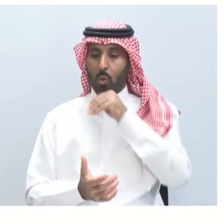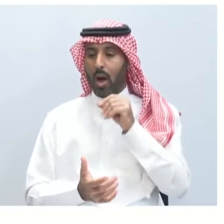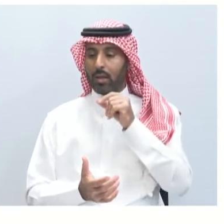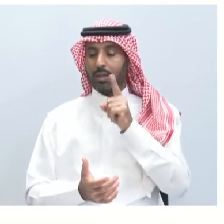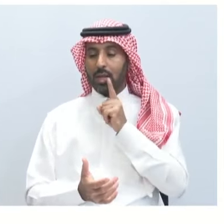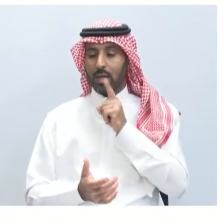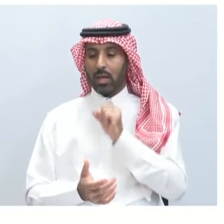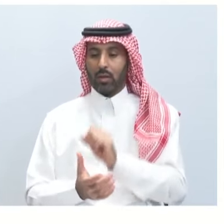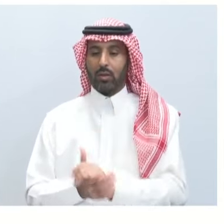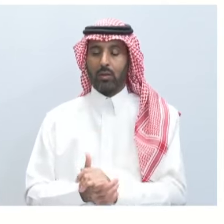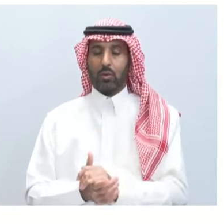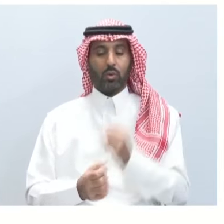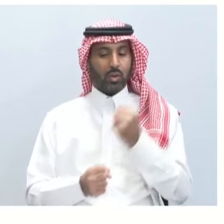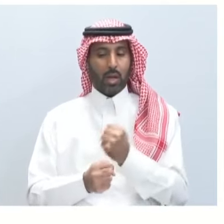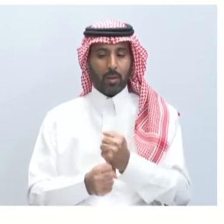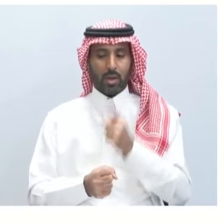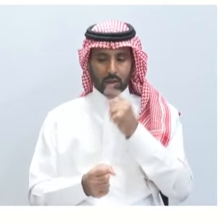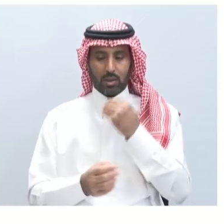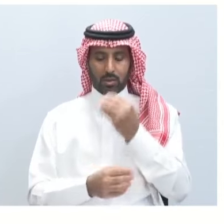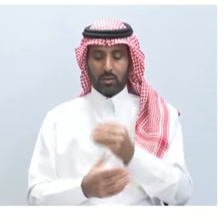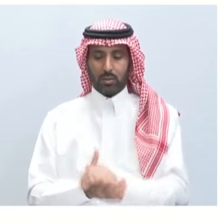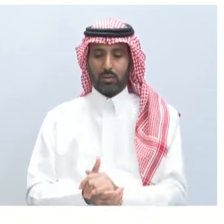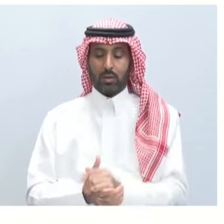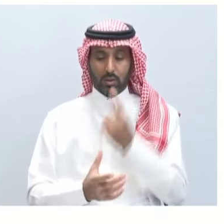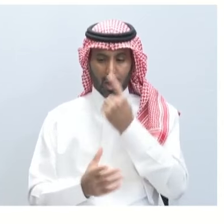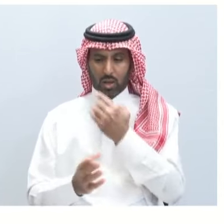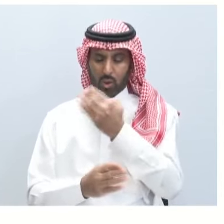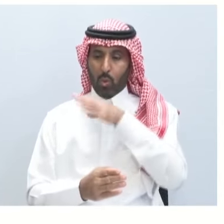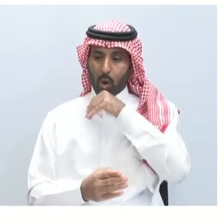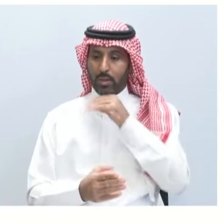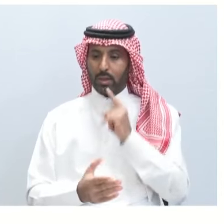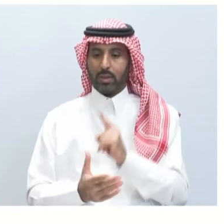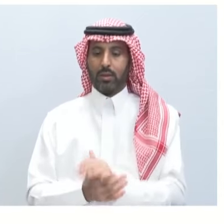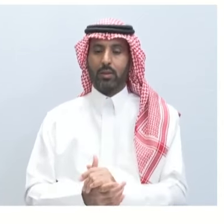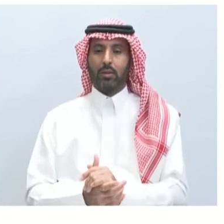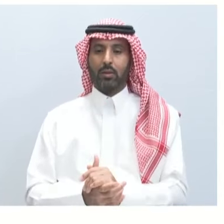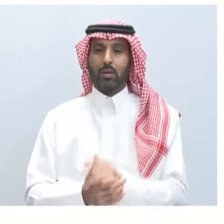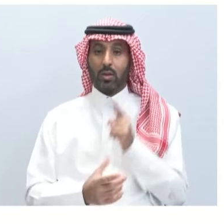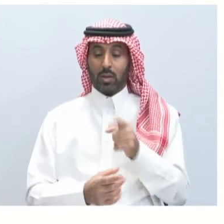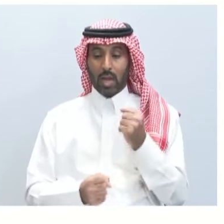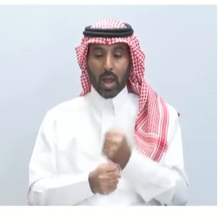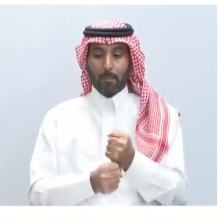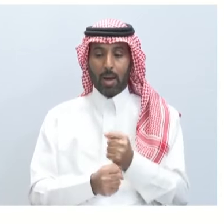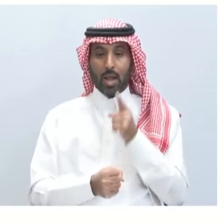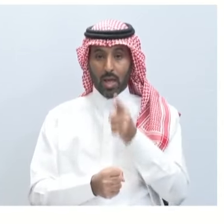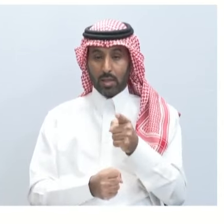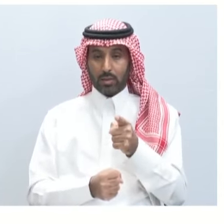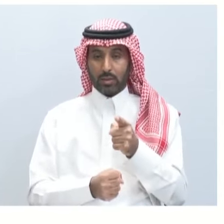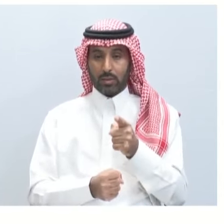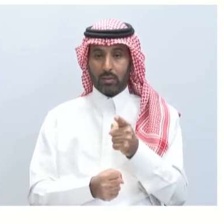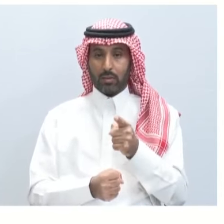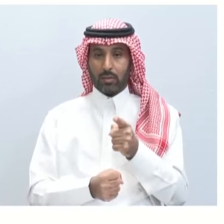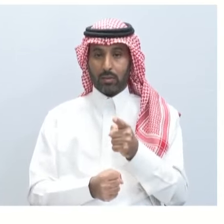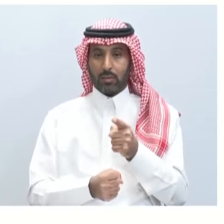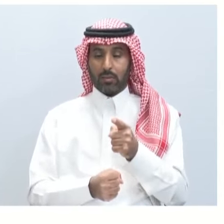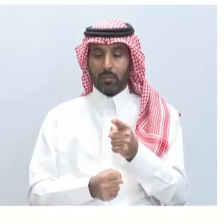اقتراح بعض الاعمال التي يحصل بها بر الوالدين هناك اعمال لو قمت بها هذا من البر